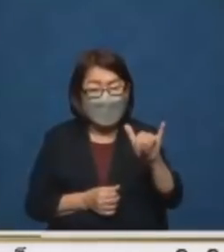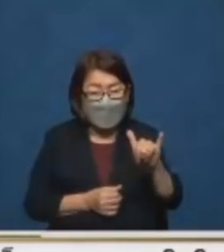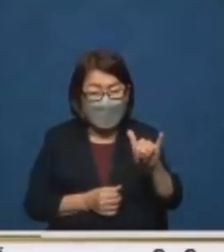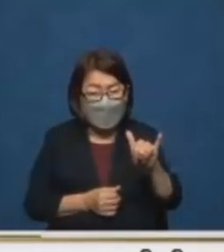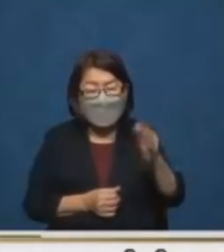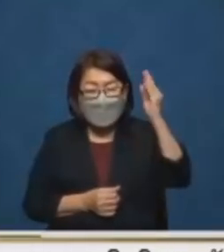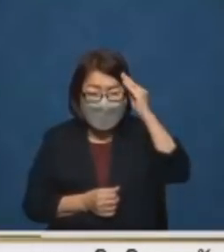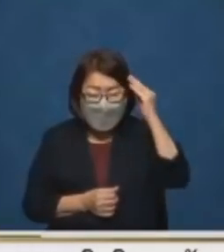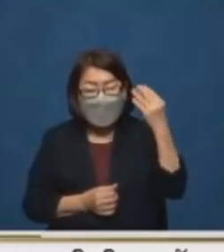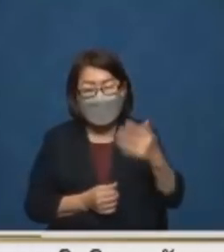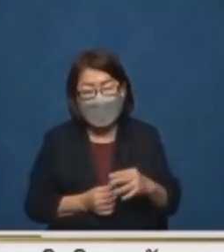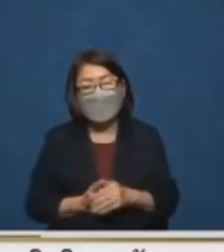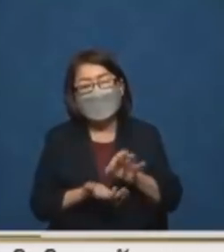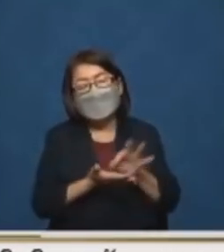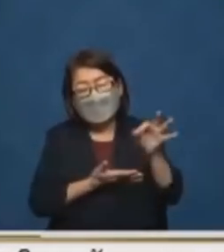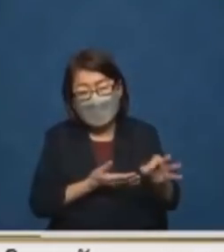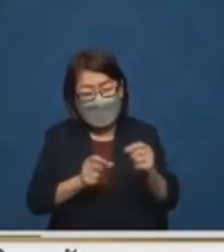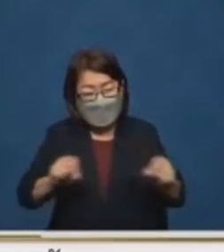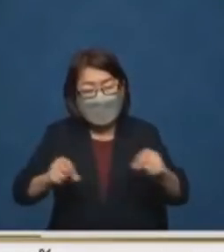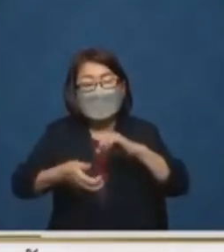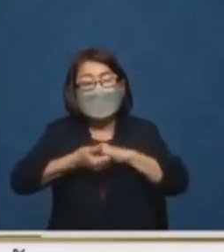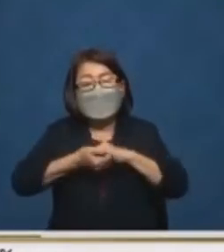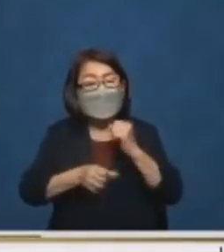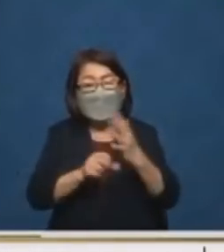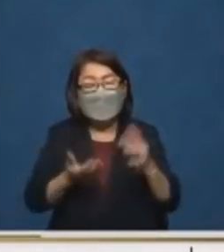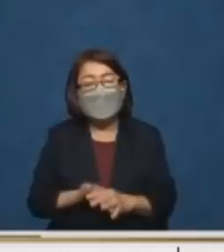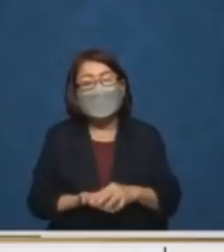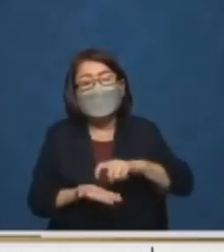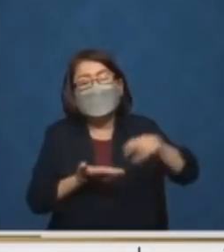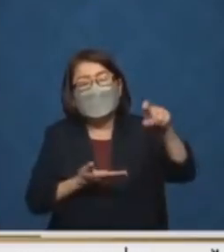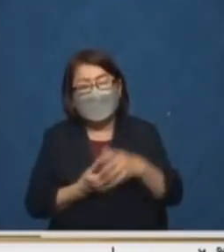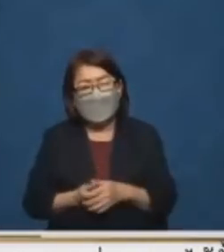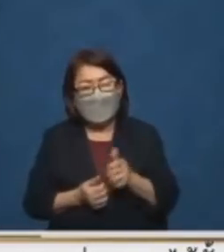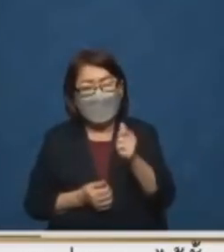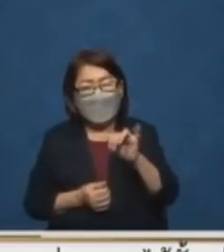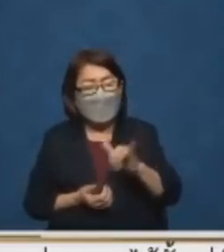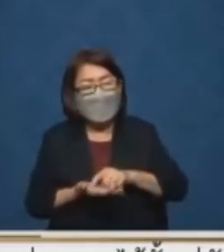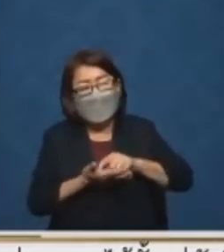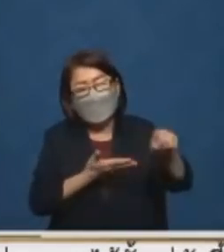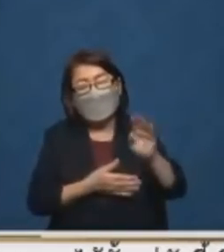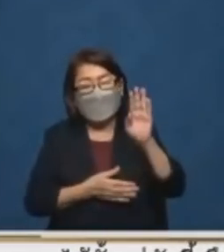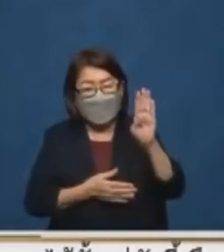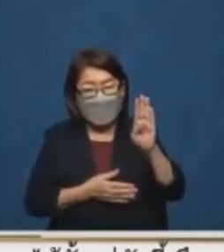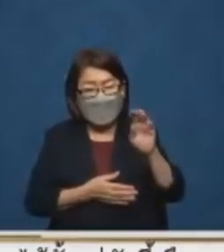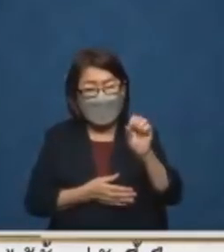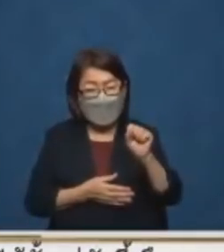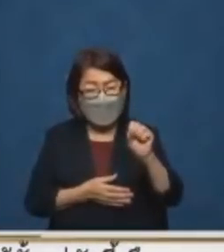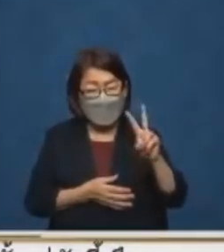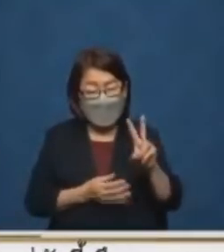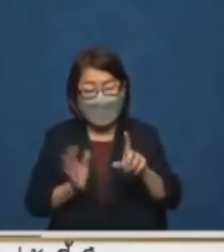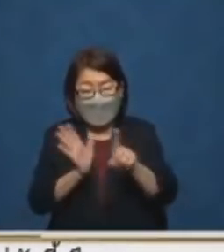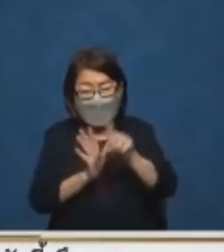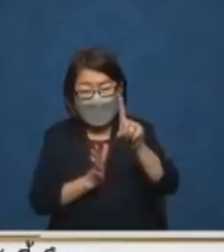สัญญาจัซ้อจัดจ้างเงินก็โอนจากองคการไปให้บริษัทโวักษ์ซือครั้งแรกทั้งที่หนึ่ง